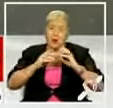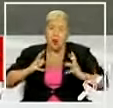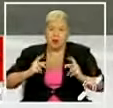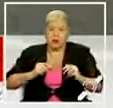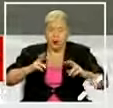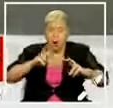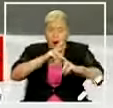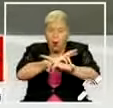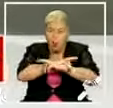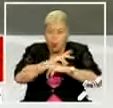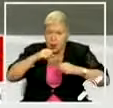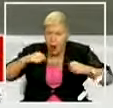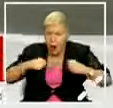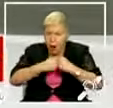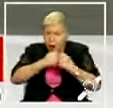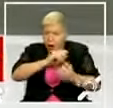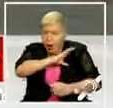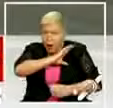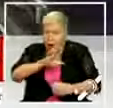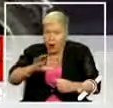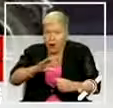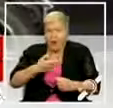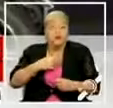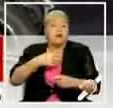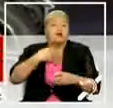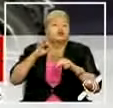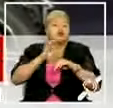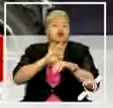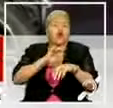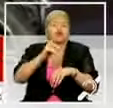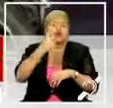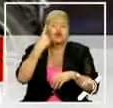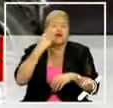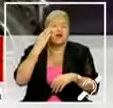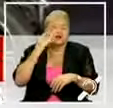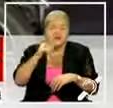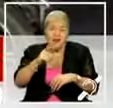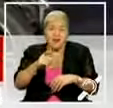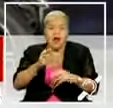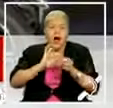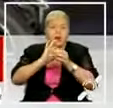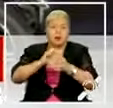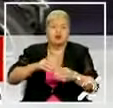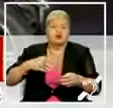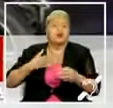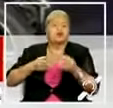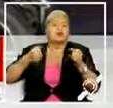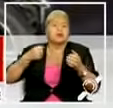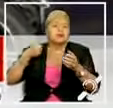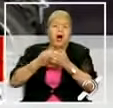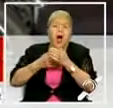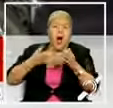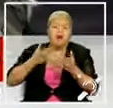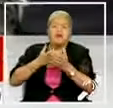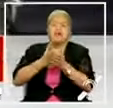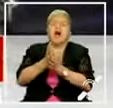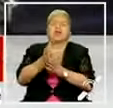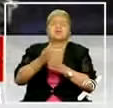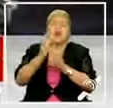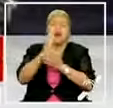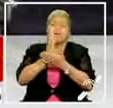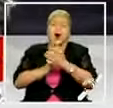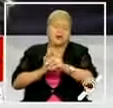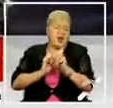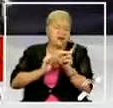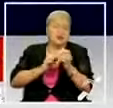într-un cumplit accident. Mașina condusă de soțul uneia dintre ele a ajuns pe contrasens și s-a izbit de un alt autoturism care circula